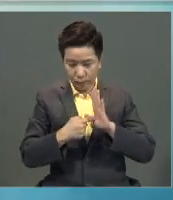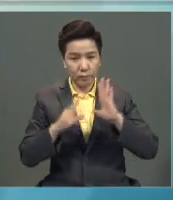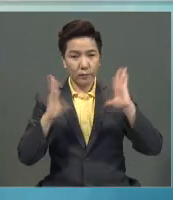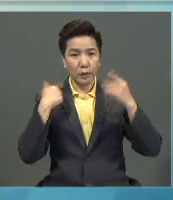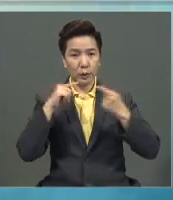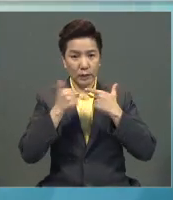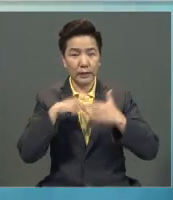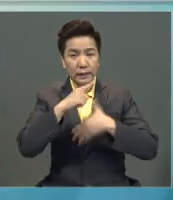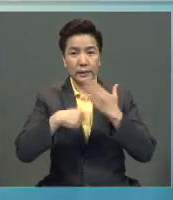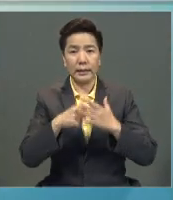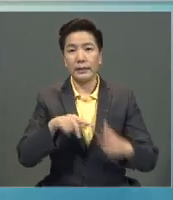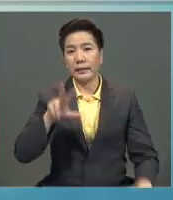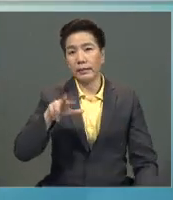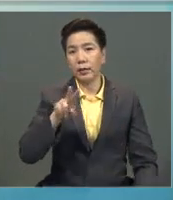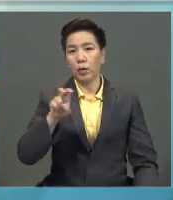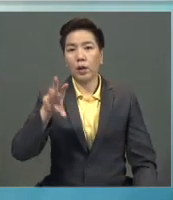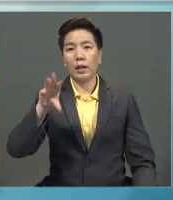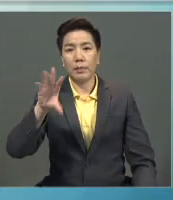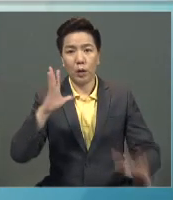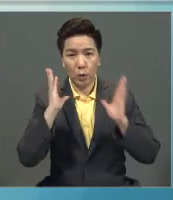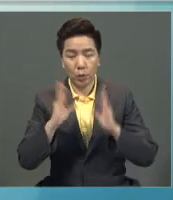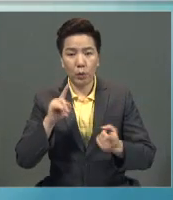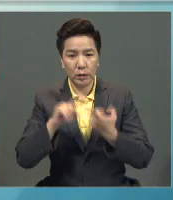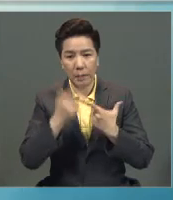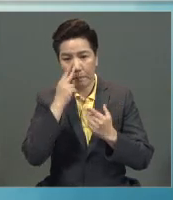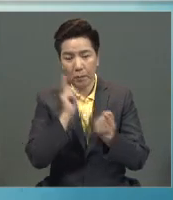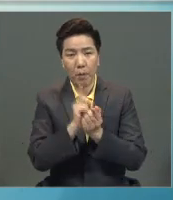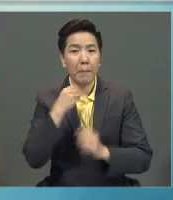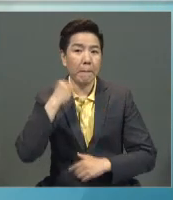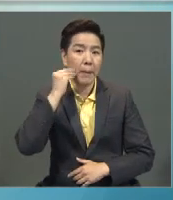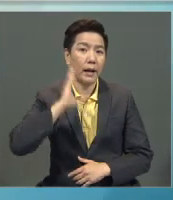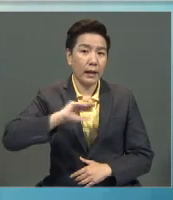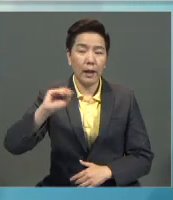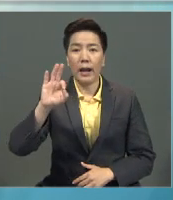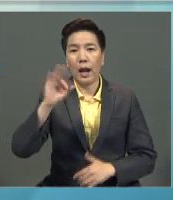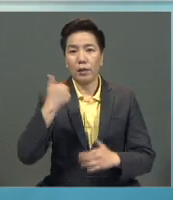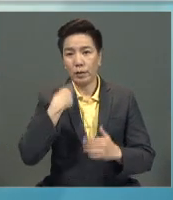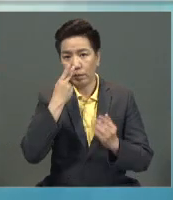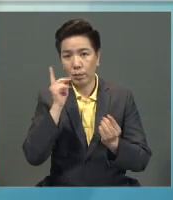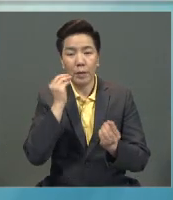ปีไม่มีอาการค่ะรวมผู้ป่วยสะสม3255คนนะคะกลับบ้านเพิ่มอีก 9